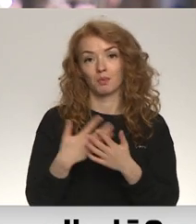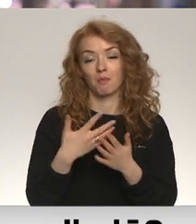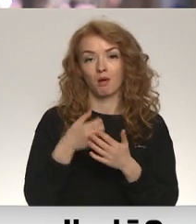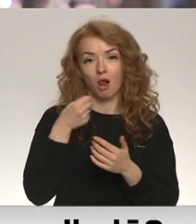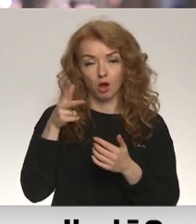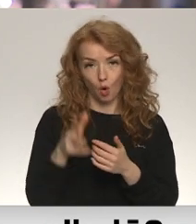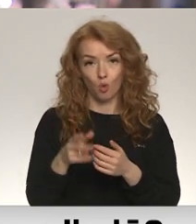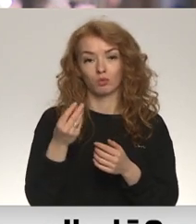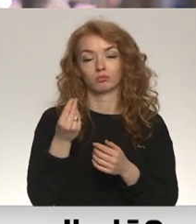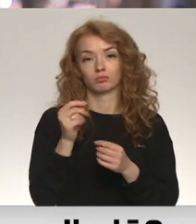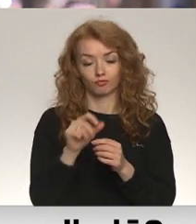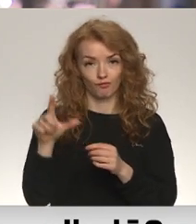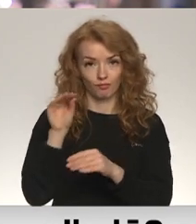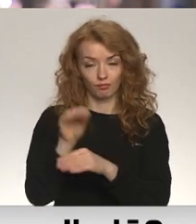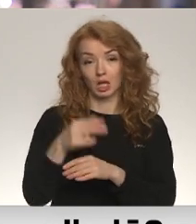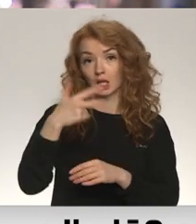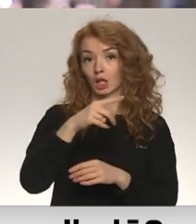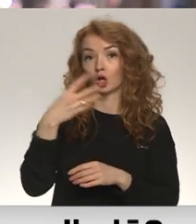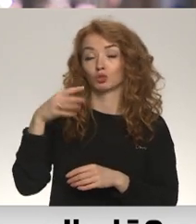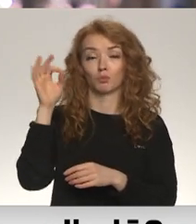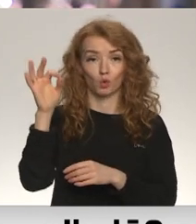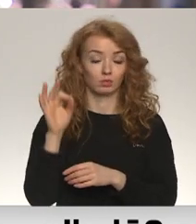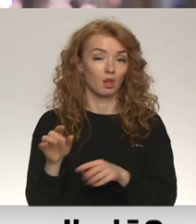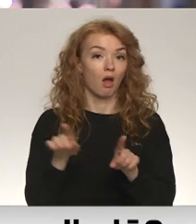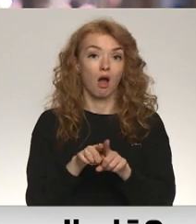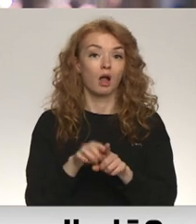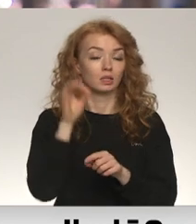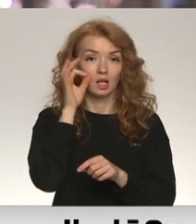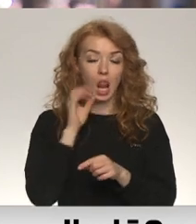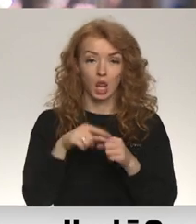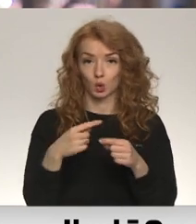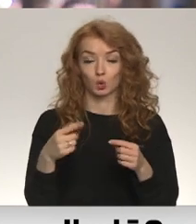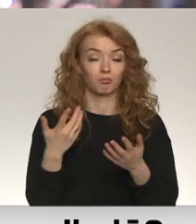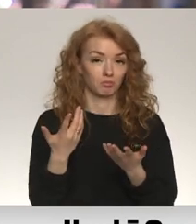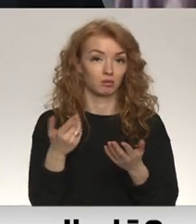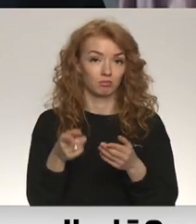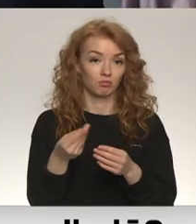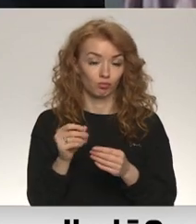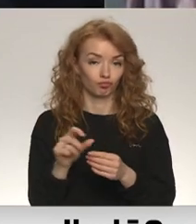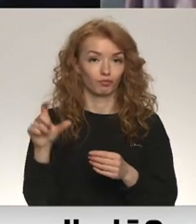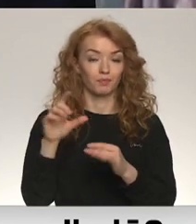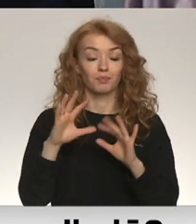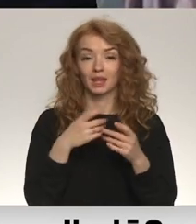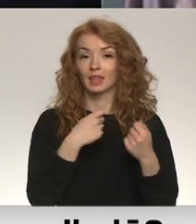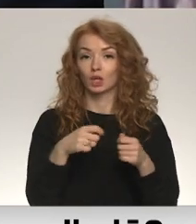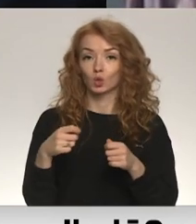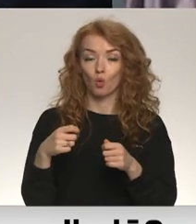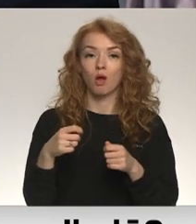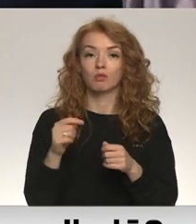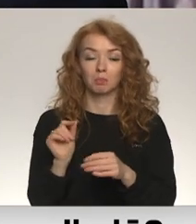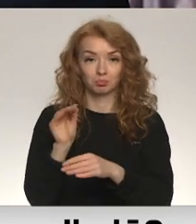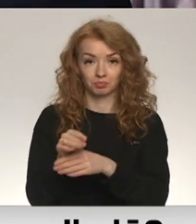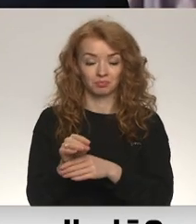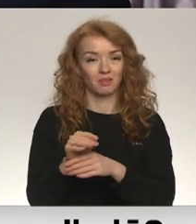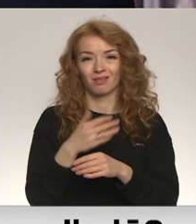alkoholam ir augstāks piecinojums 30-40%. Tas pats arī saldumiem un citām tādām lietām. Tomēr tirgotāju piecinojums nebūt